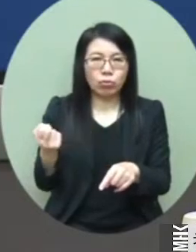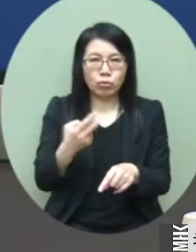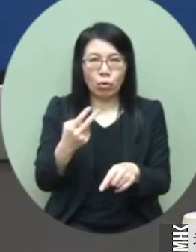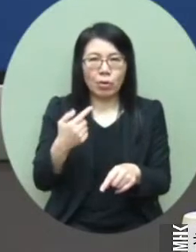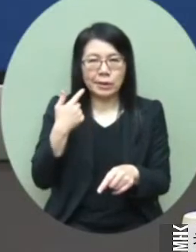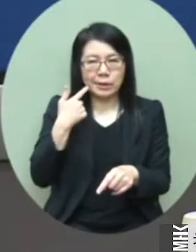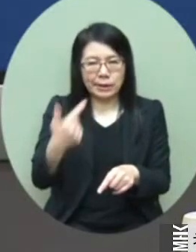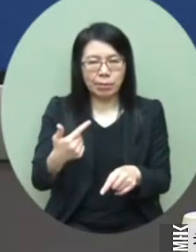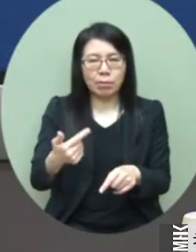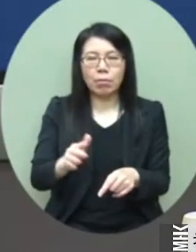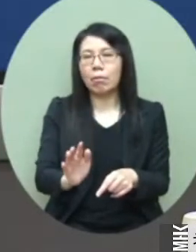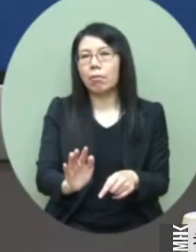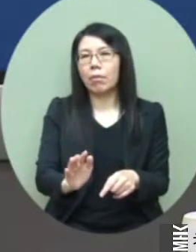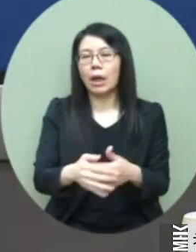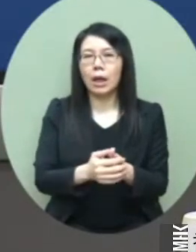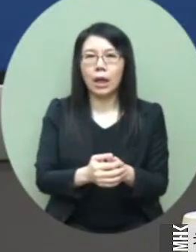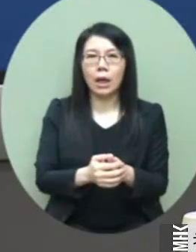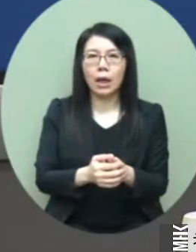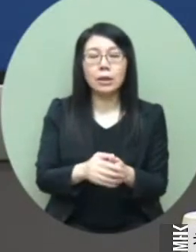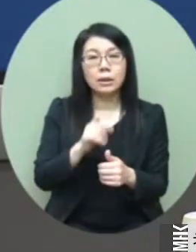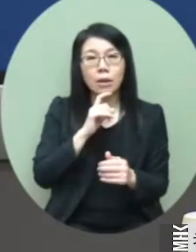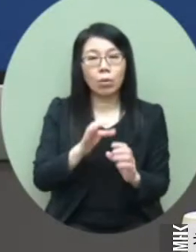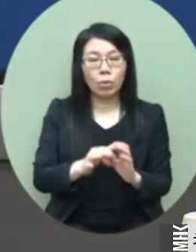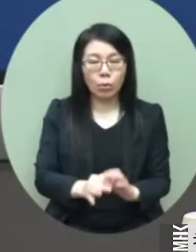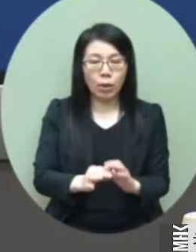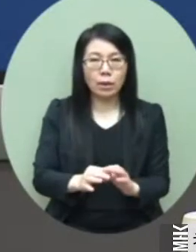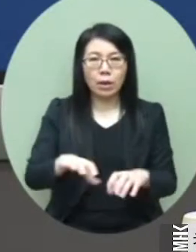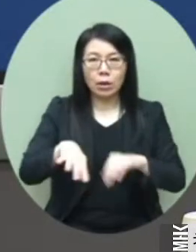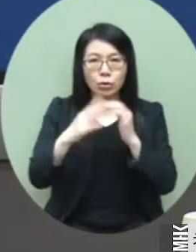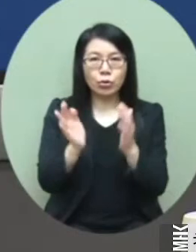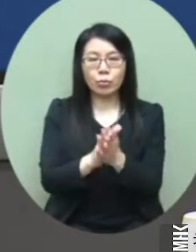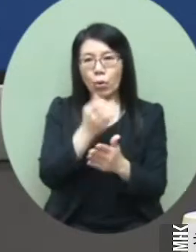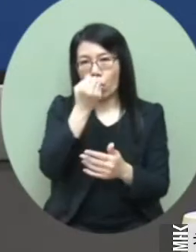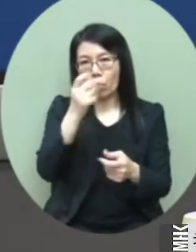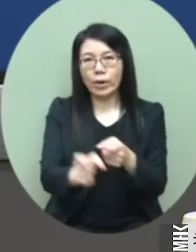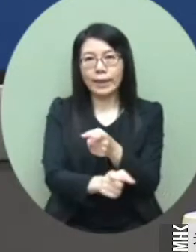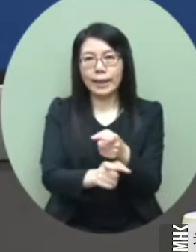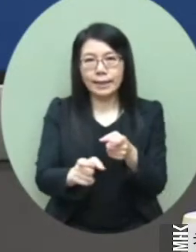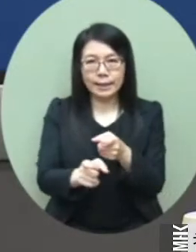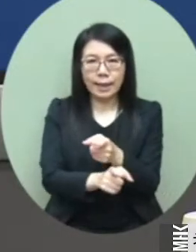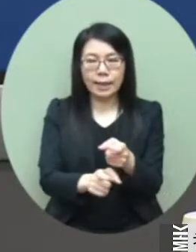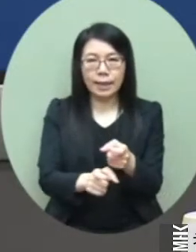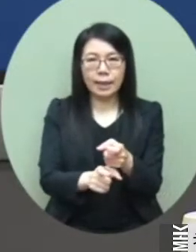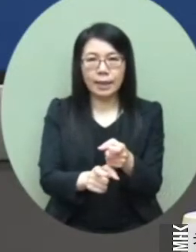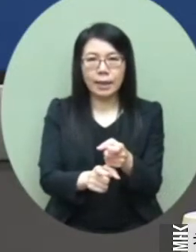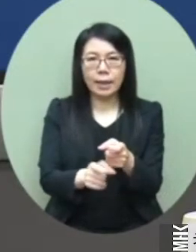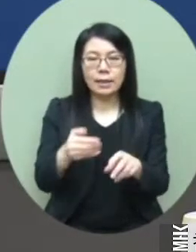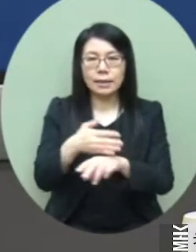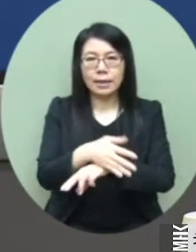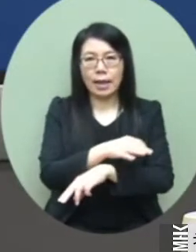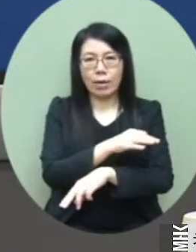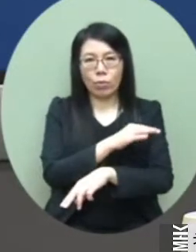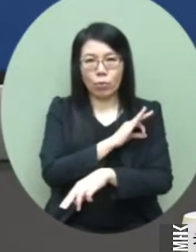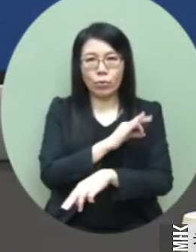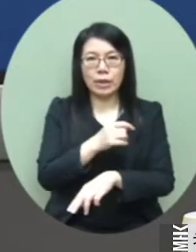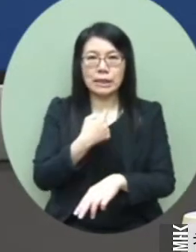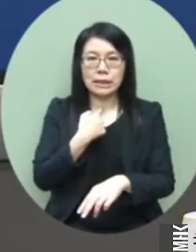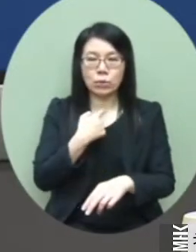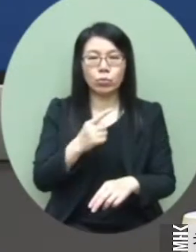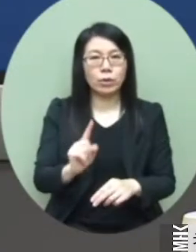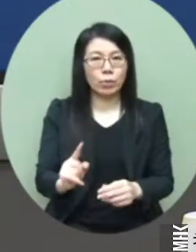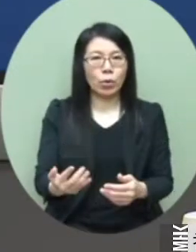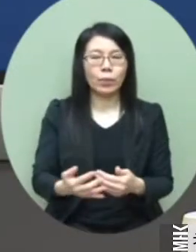嘅收緊。呢個就係牽涉到整體香港經濟同埋社會嘅需要